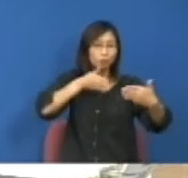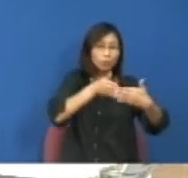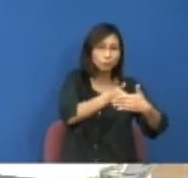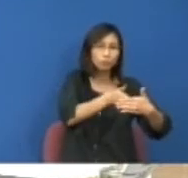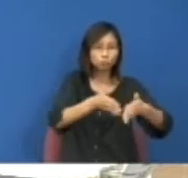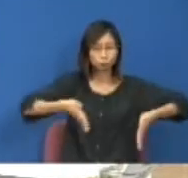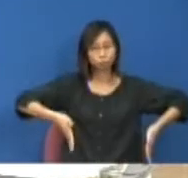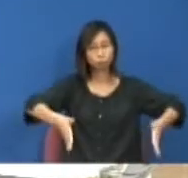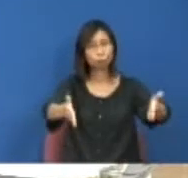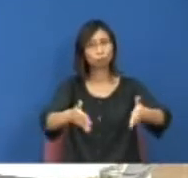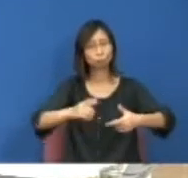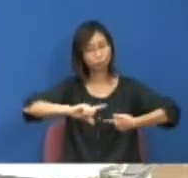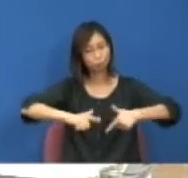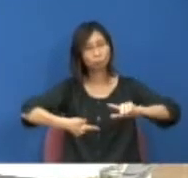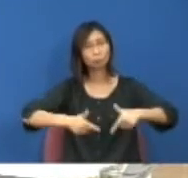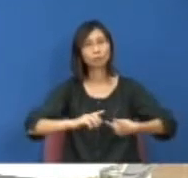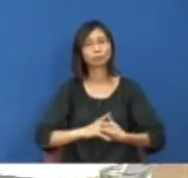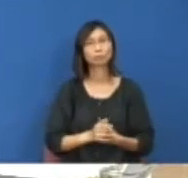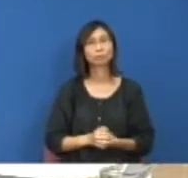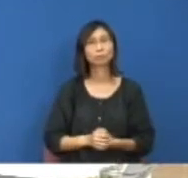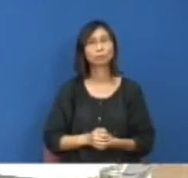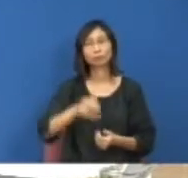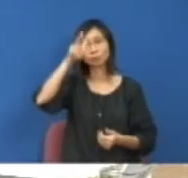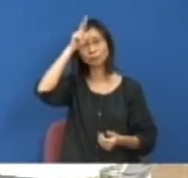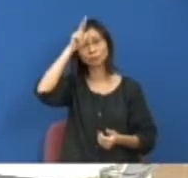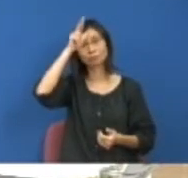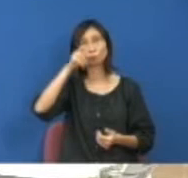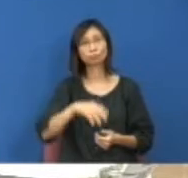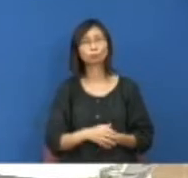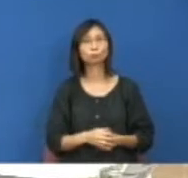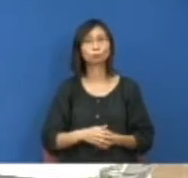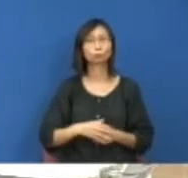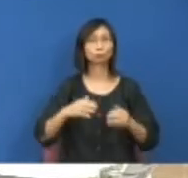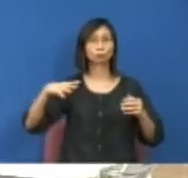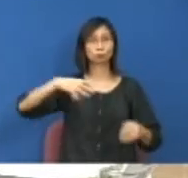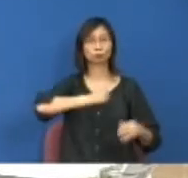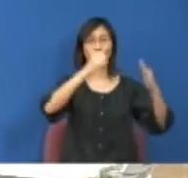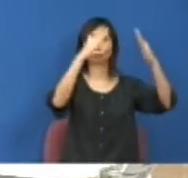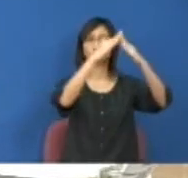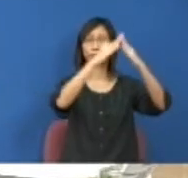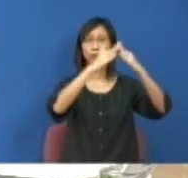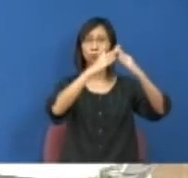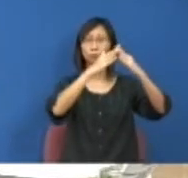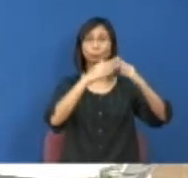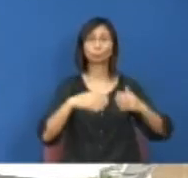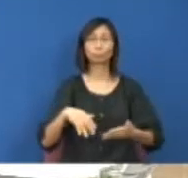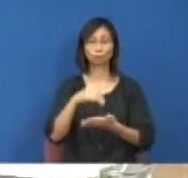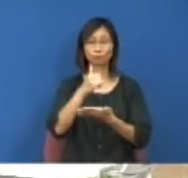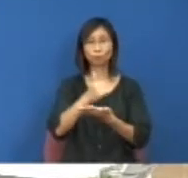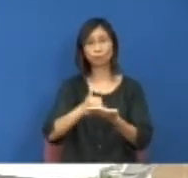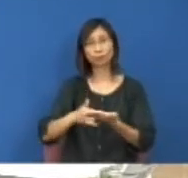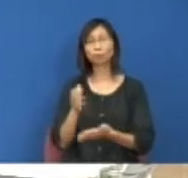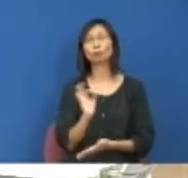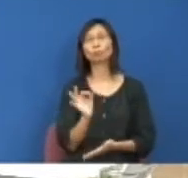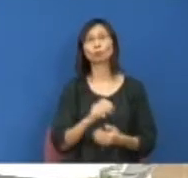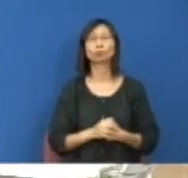係呢一個喺政府總部唔走啊嘅方法，就係階級鬥爭咧。我覺得就係講唔準啦。